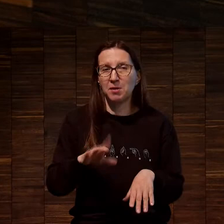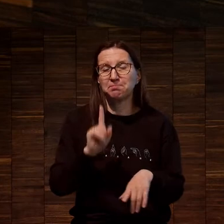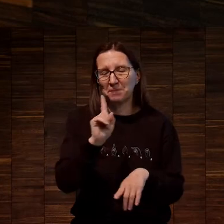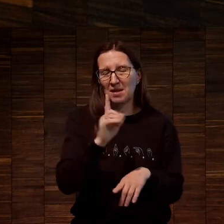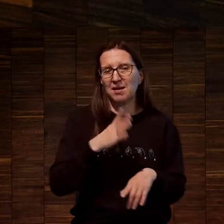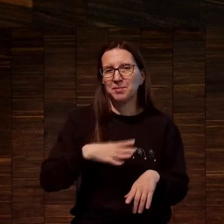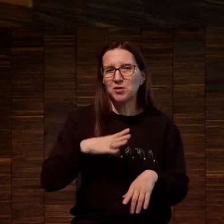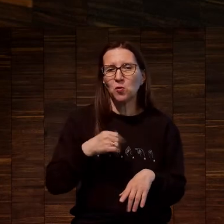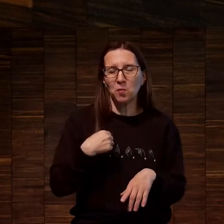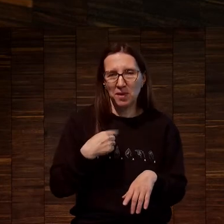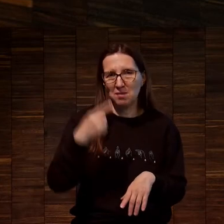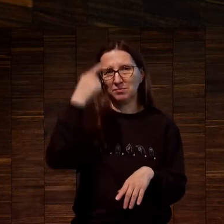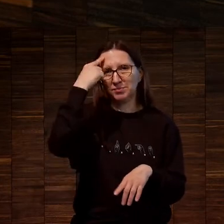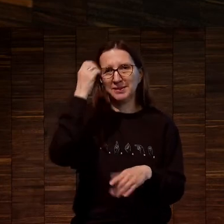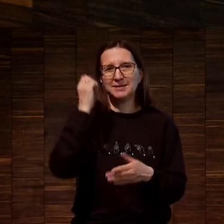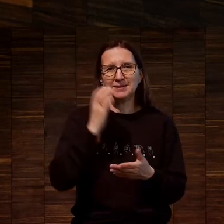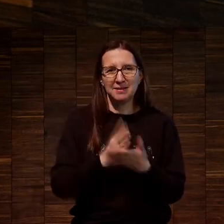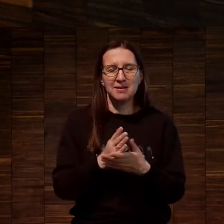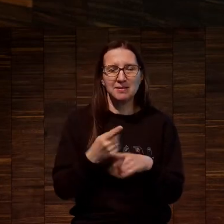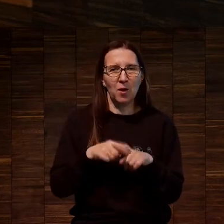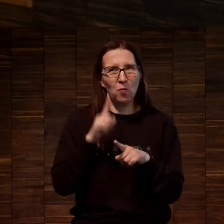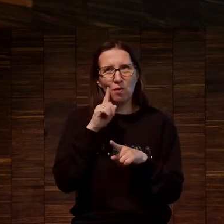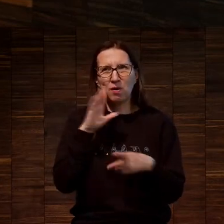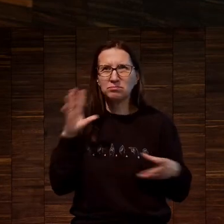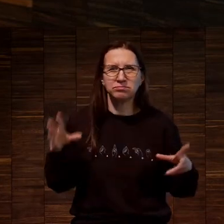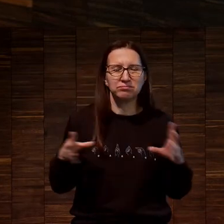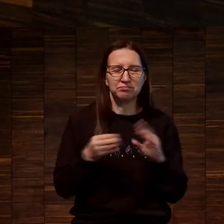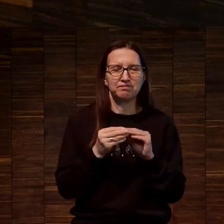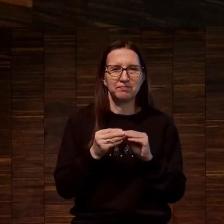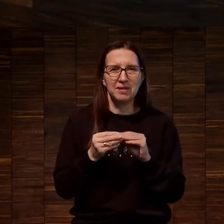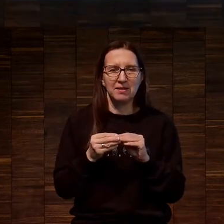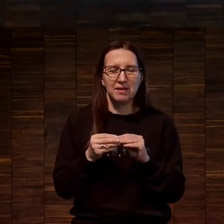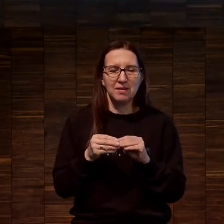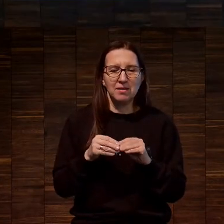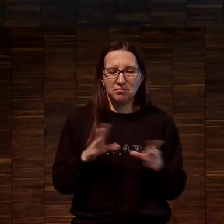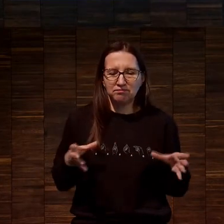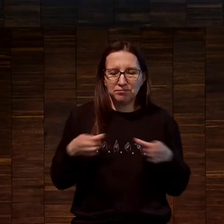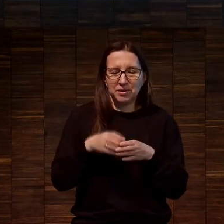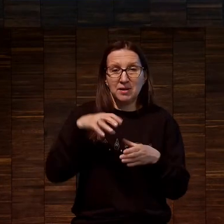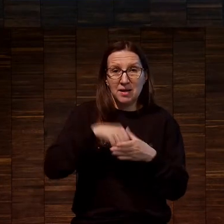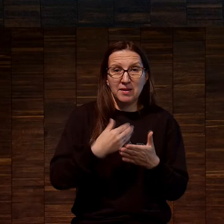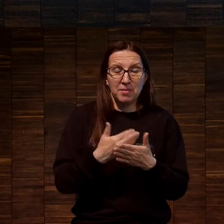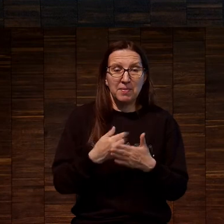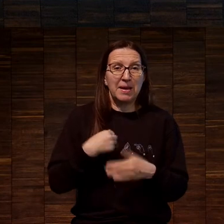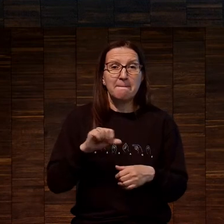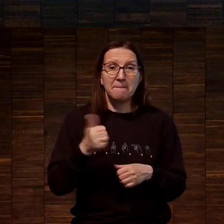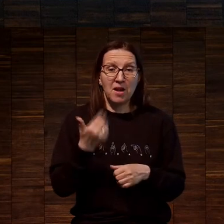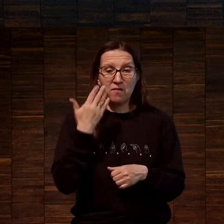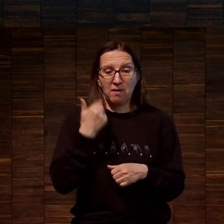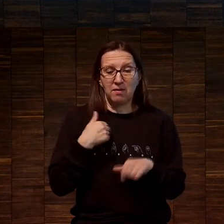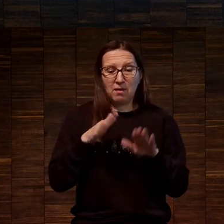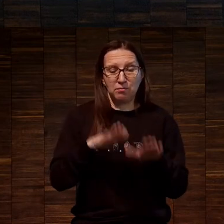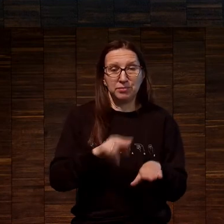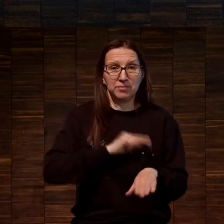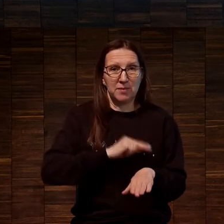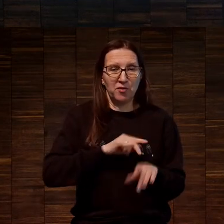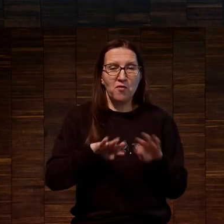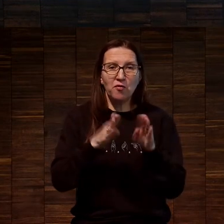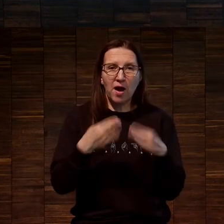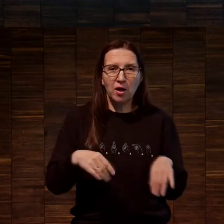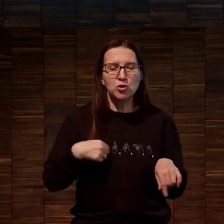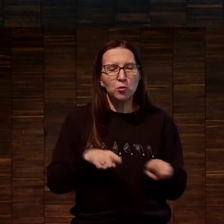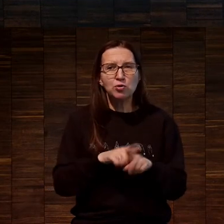ну, работает это же, видимо, как раз системное мышление, тоже, ну, институциональное, да, потому что я, например, первые года, когда работала в гараже, я тоже на каком-то